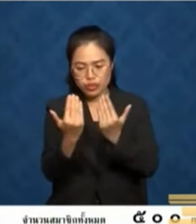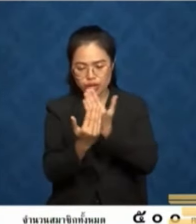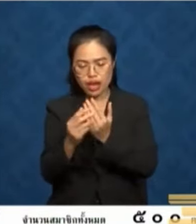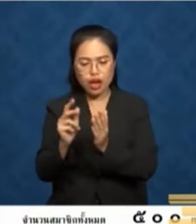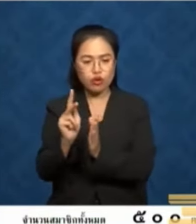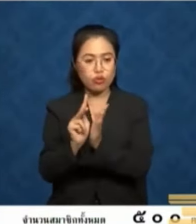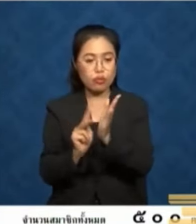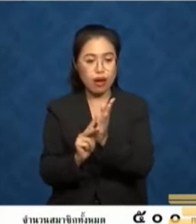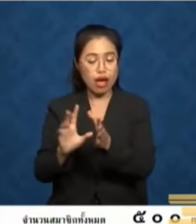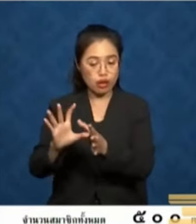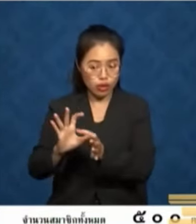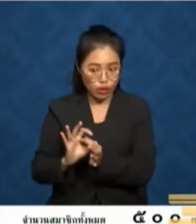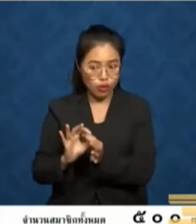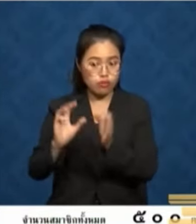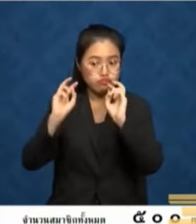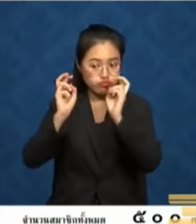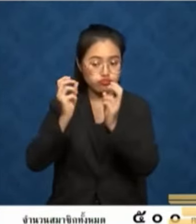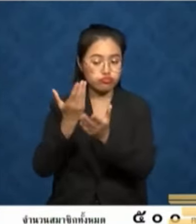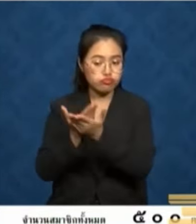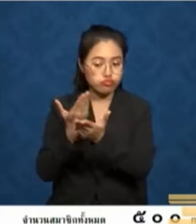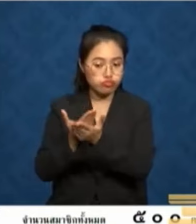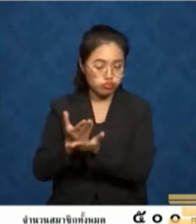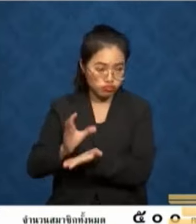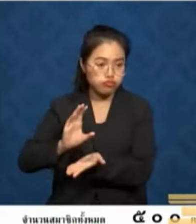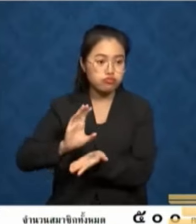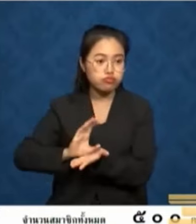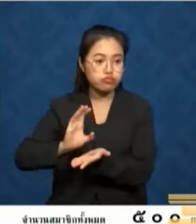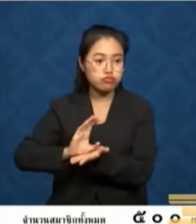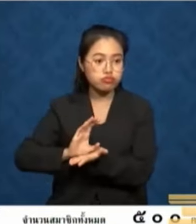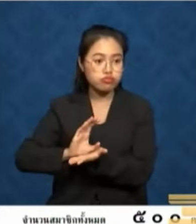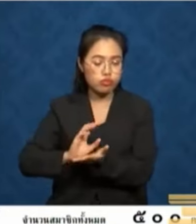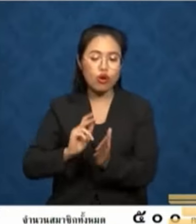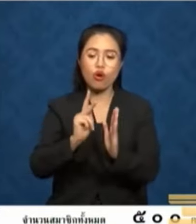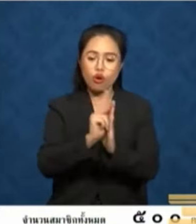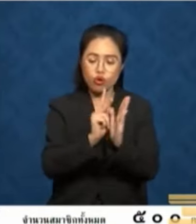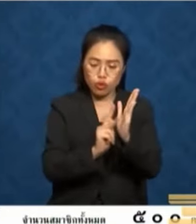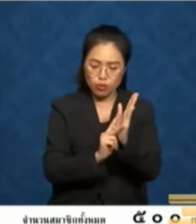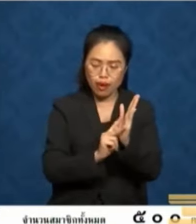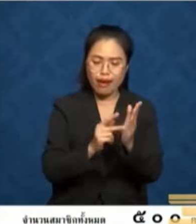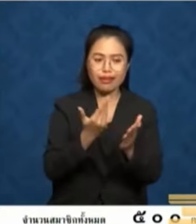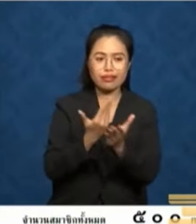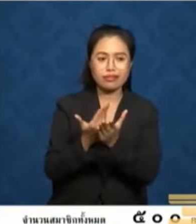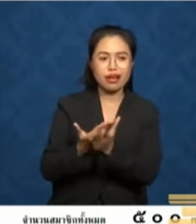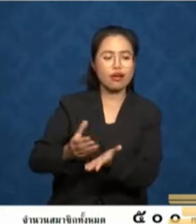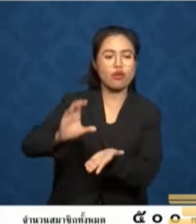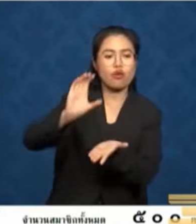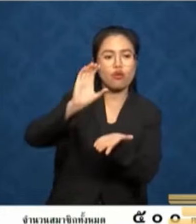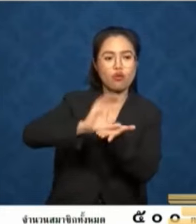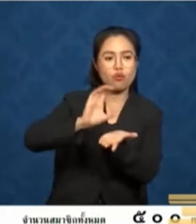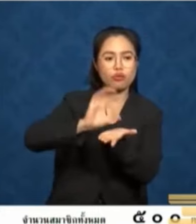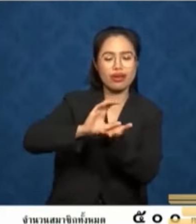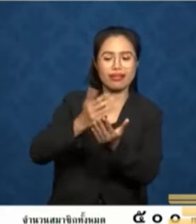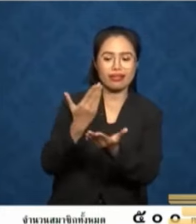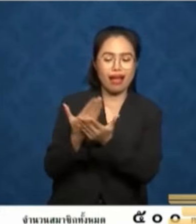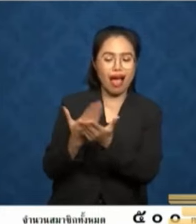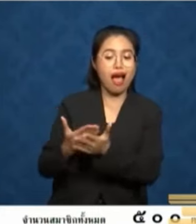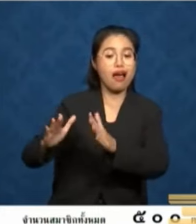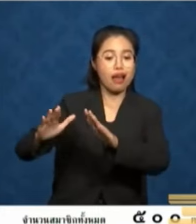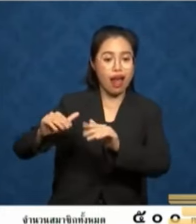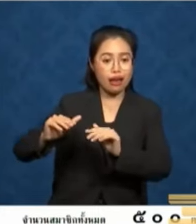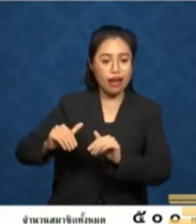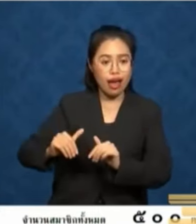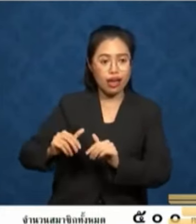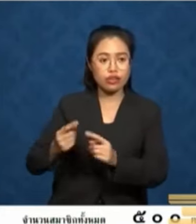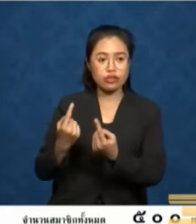ครับวันนี้หลายกฎหมายนะเราไปออกกฎหมายจนกระทั่งเงินงบประมาณที่มีอยู่เรายได้ที่มีอยู่เี่กลายเป็น